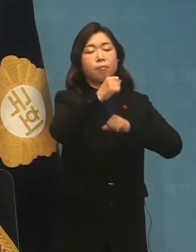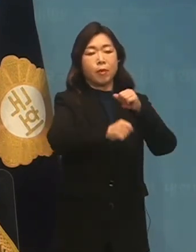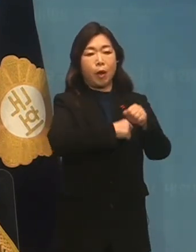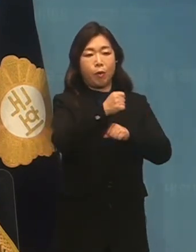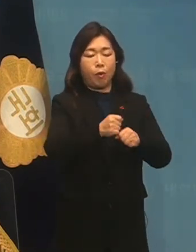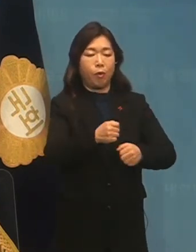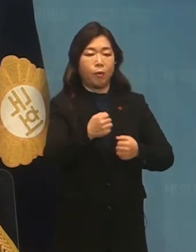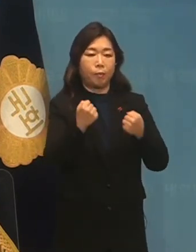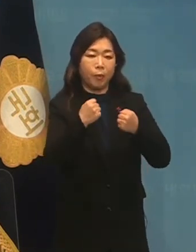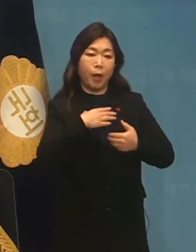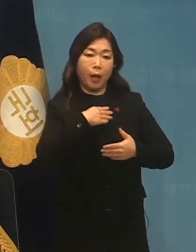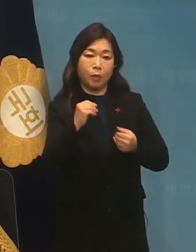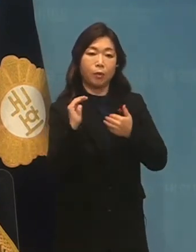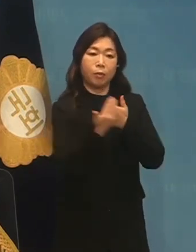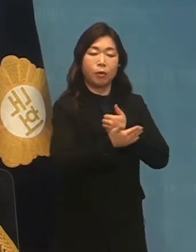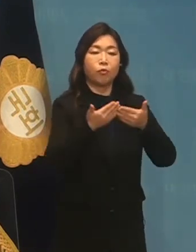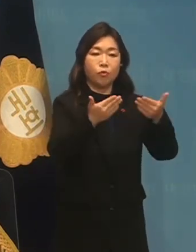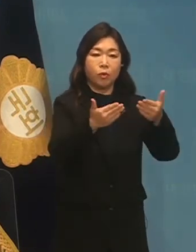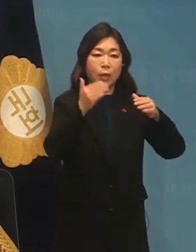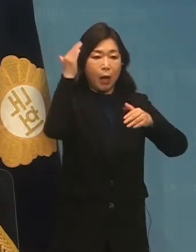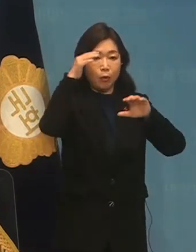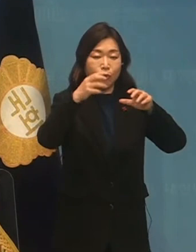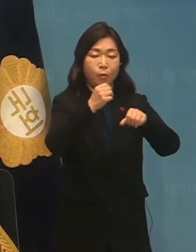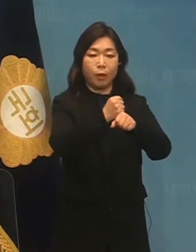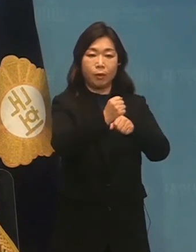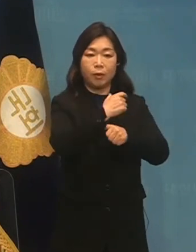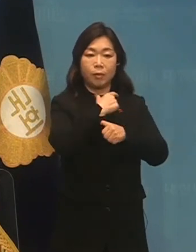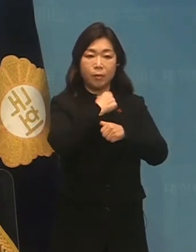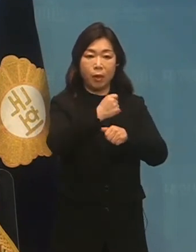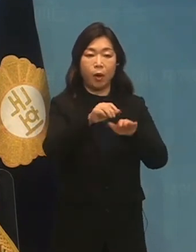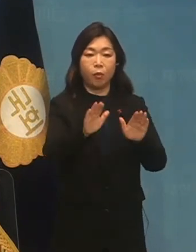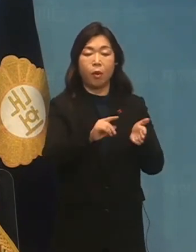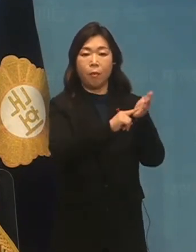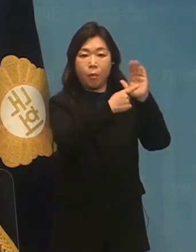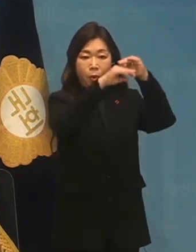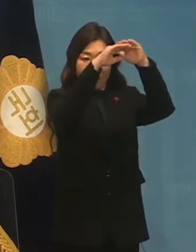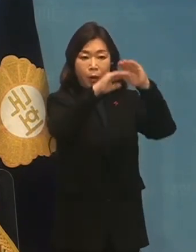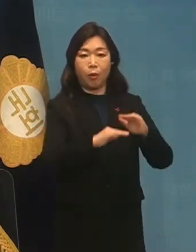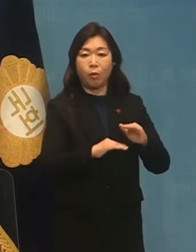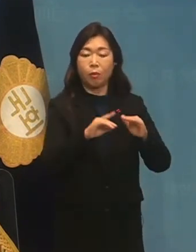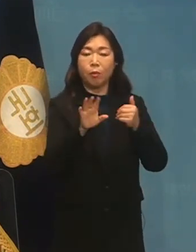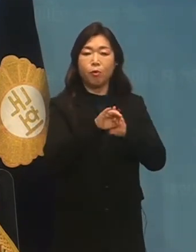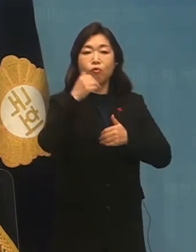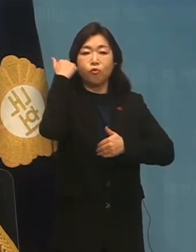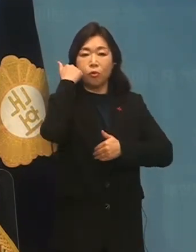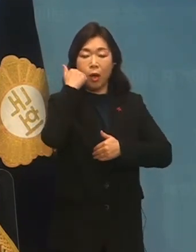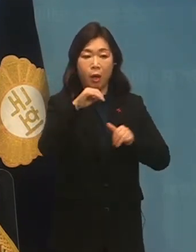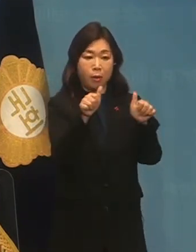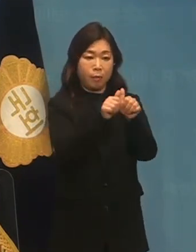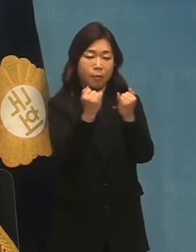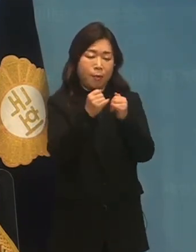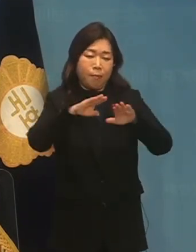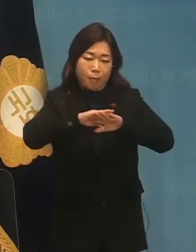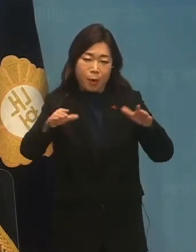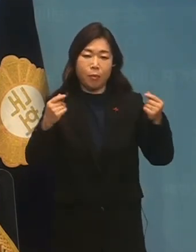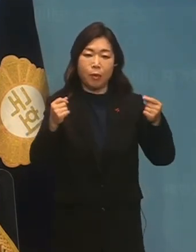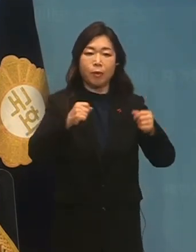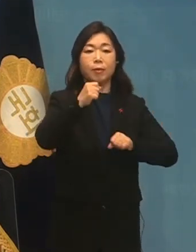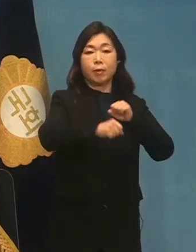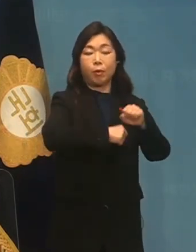자유로운 대한민국을 만들겠습니다. 오늘 발표할 공약은 누구나 성평등 프리